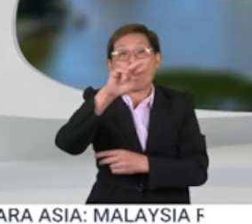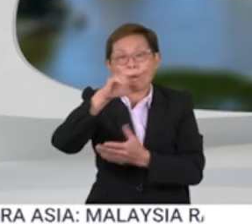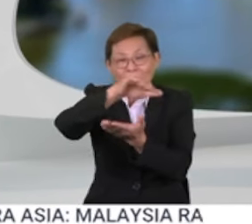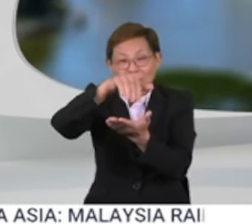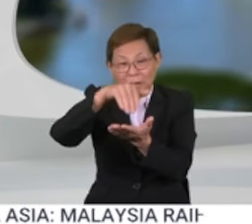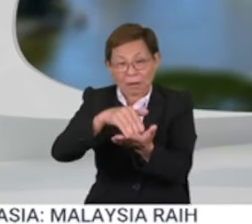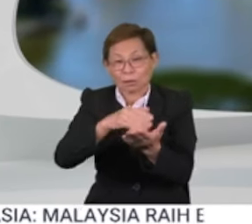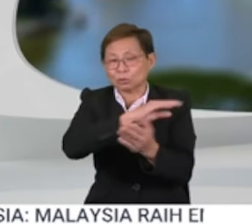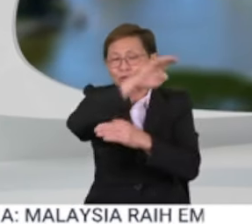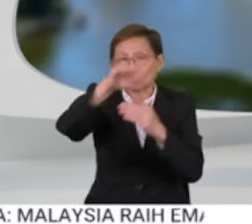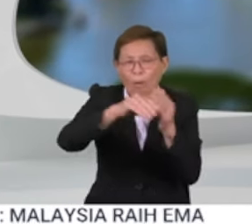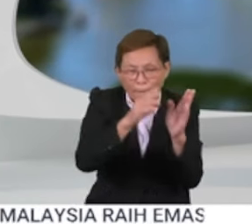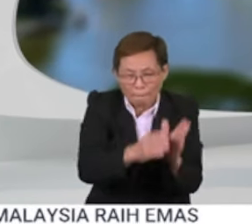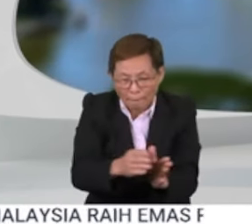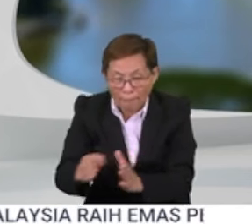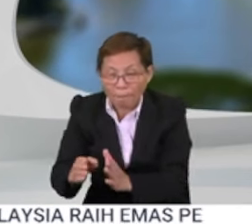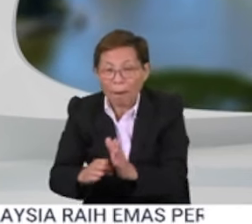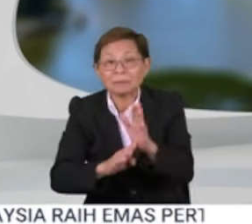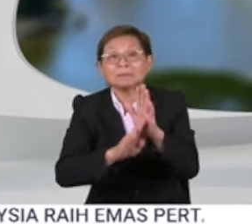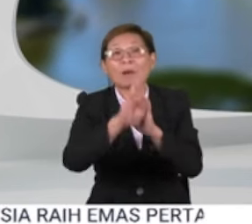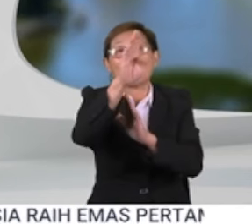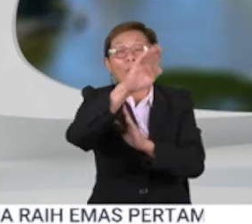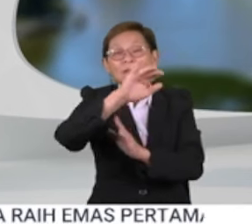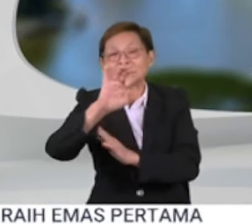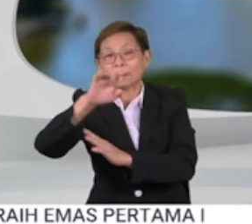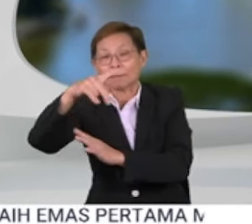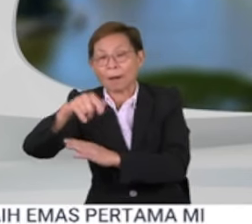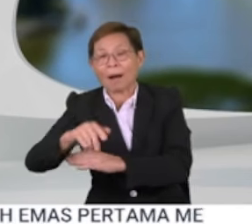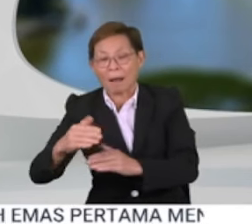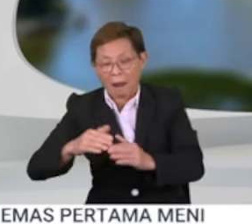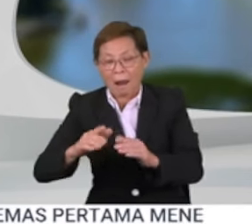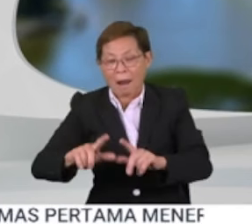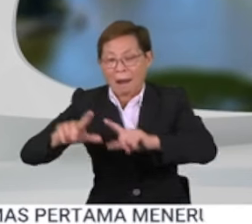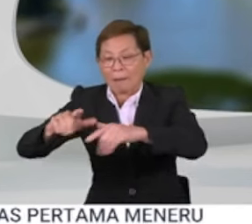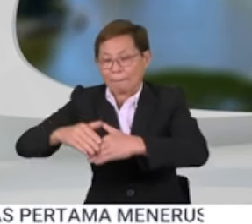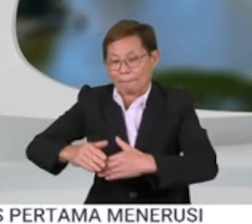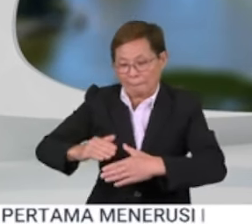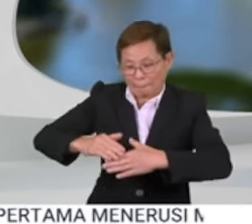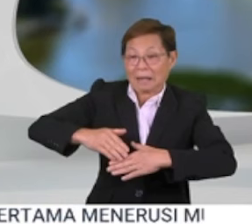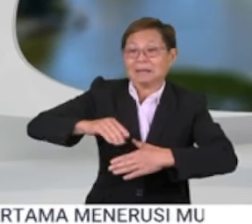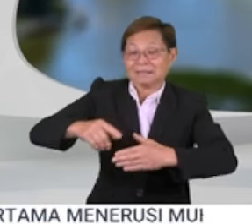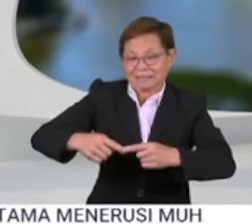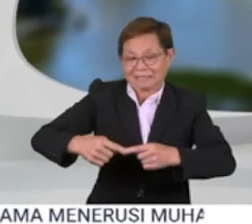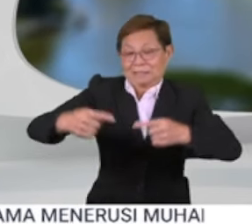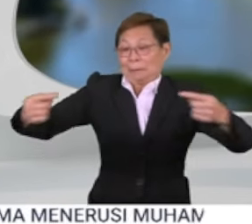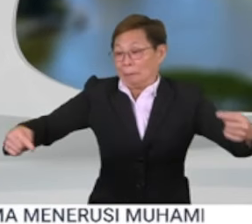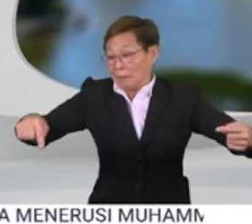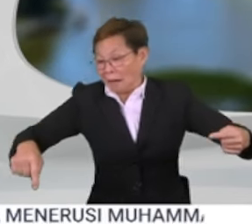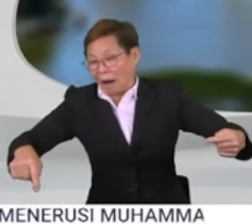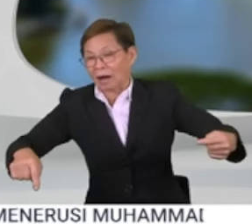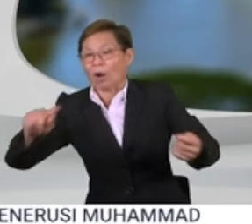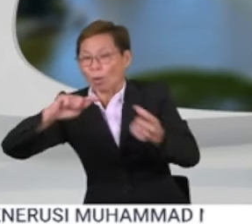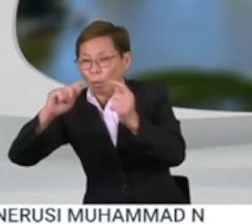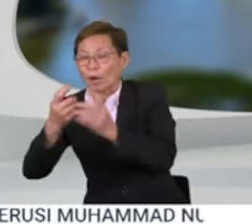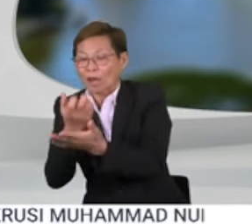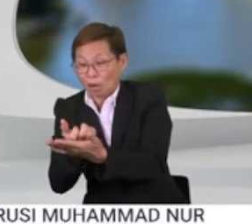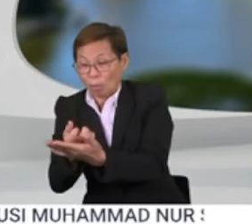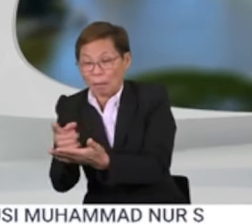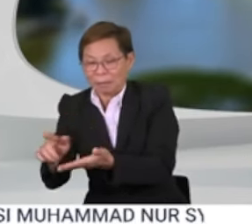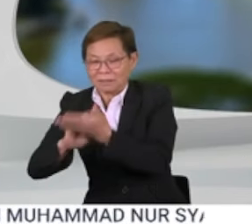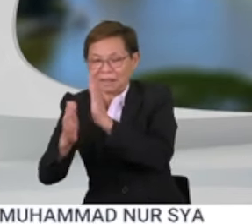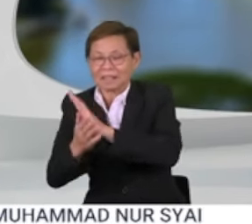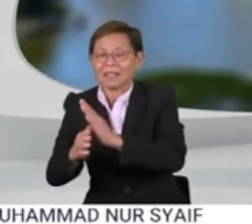kepada skala perancangan pembangunan Jepak yang terletak di seberang pusat bandar, ia akan membuka peluang ekonomi dan mengubah kawasan itu